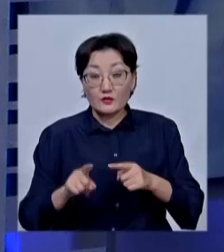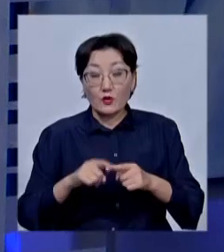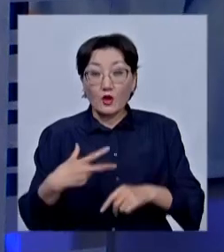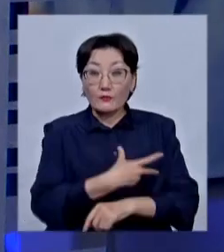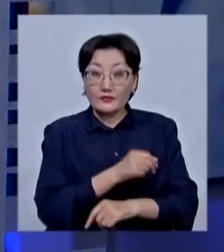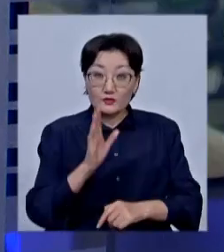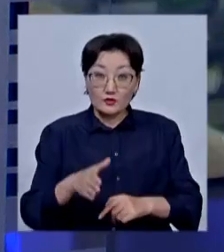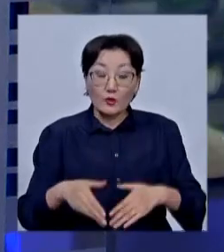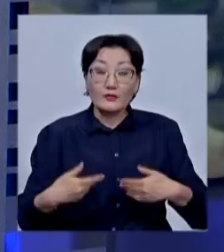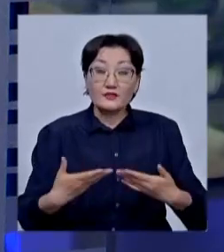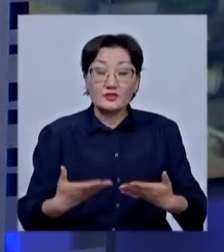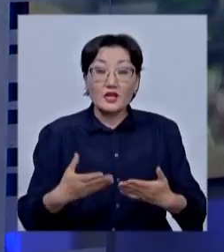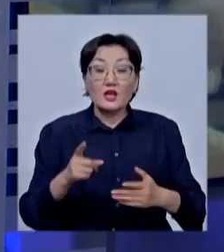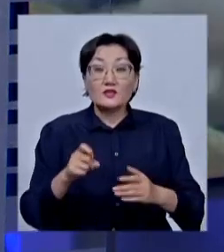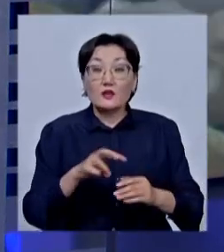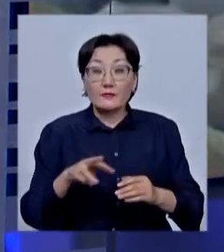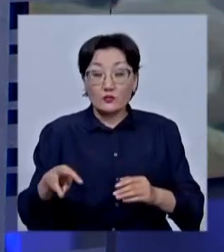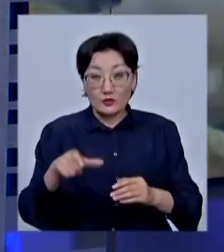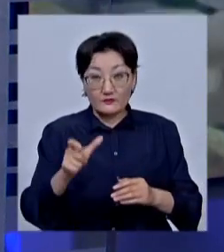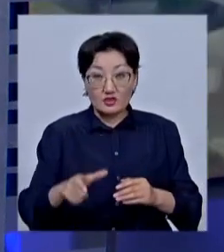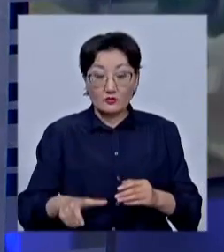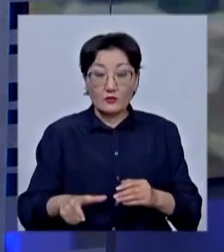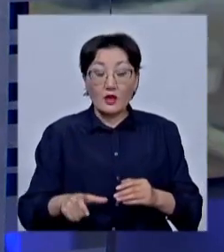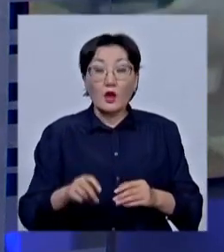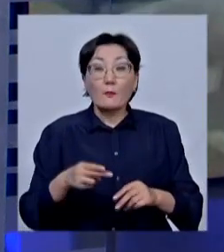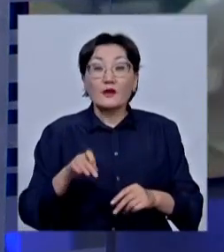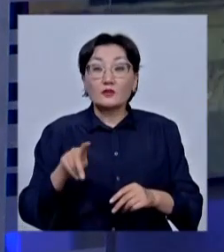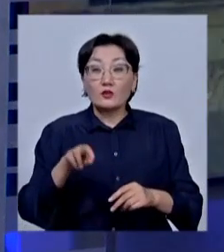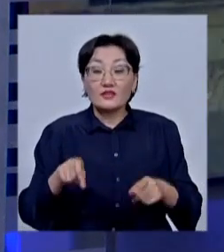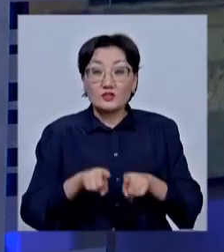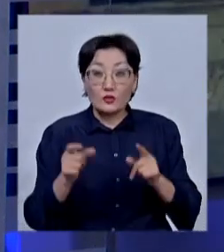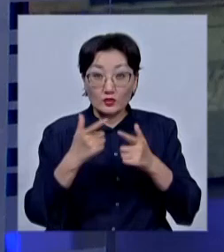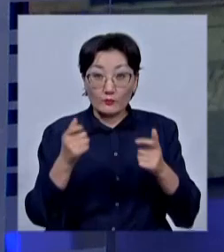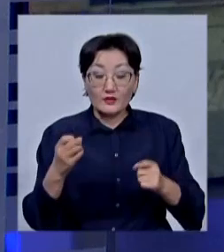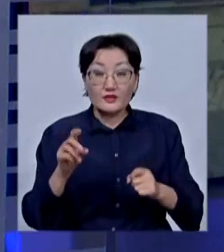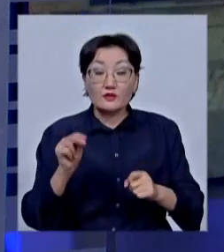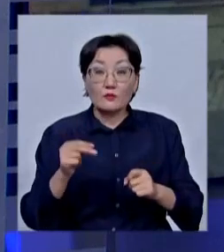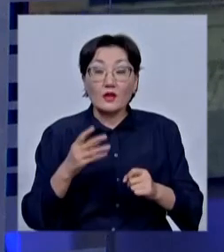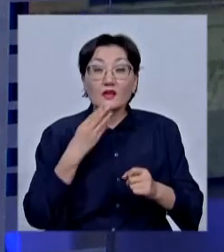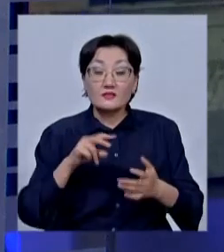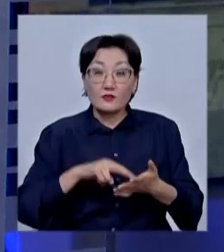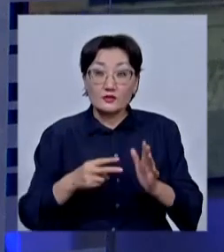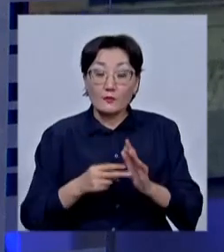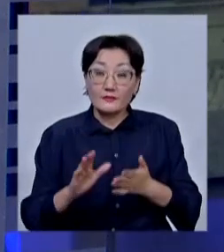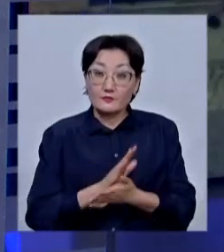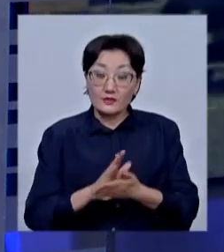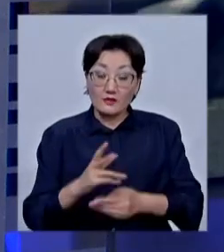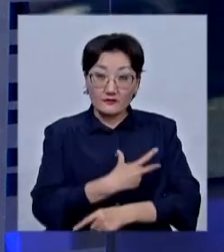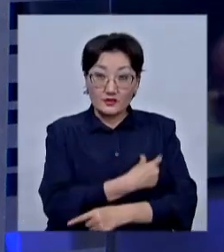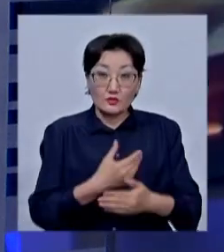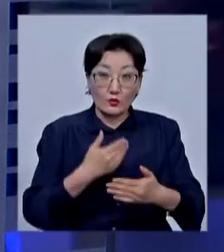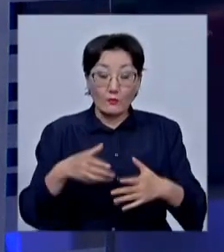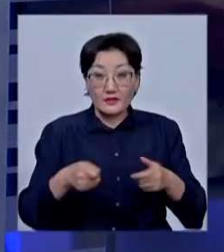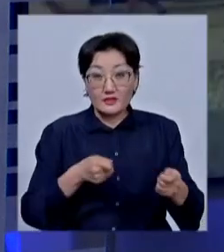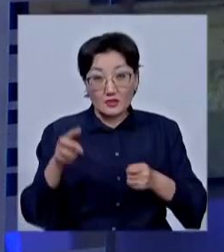прививки будут предложены 100 миллионам человек. Португалия также объявит в четверг о своих планах бесплатной вакцинации. Ранее